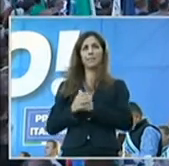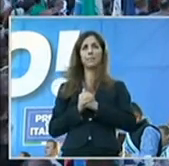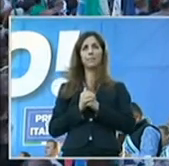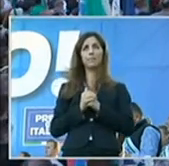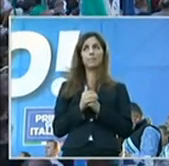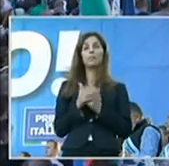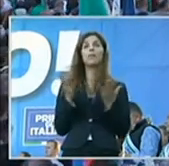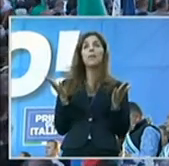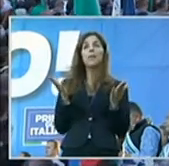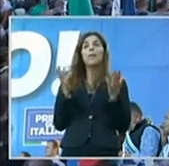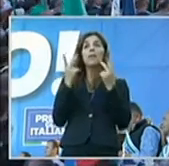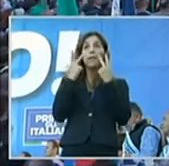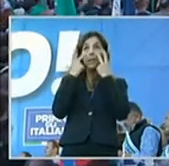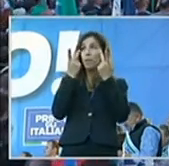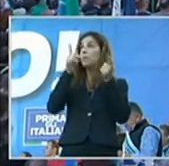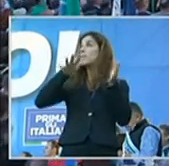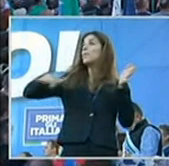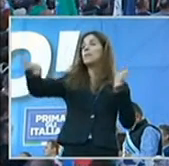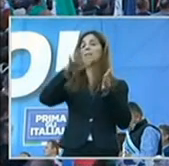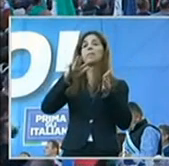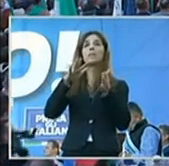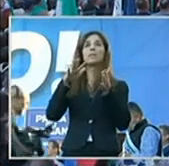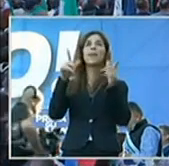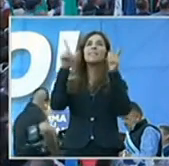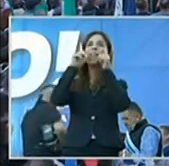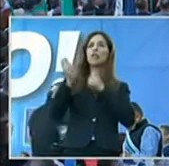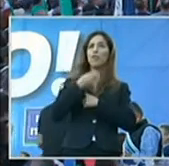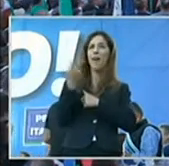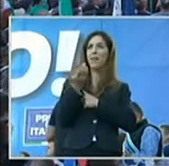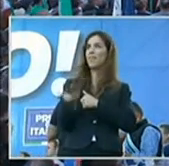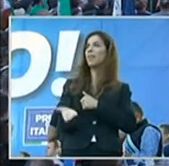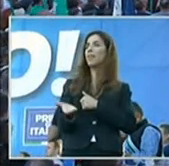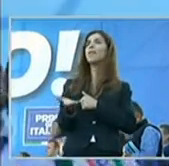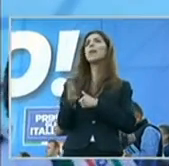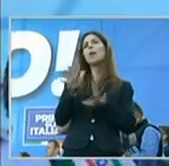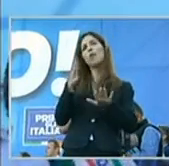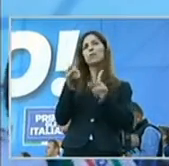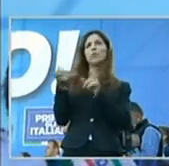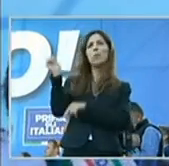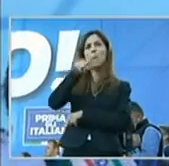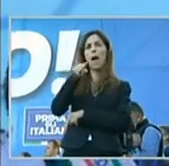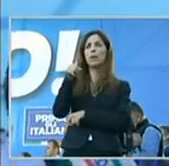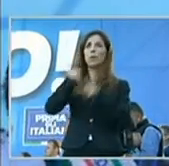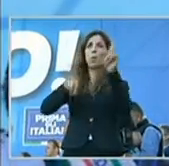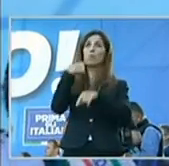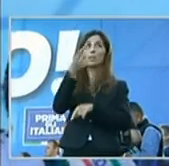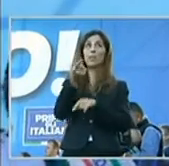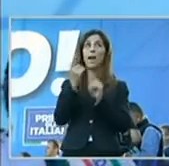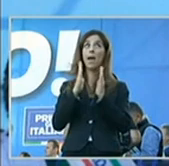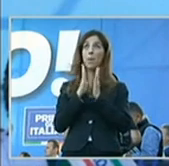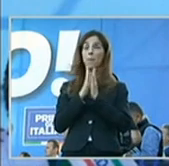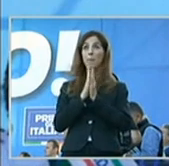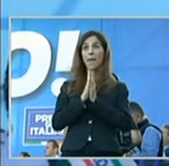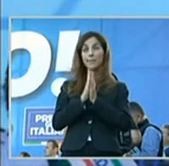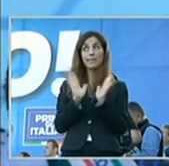E visto che siamo in San Giovanni e magari domani qualcuno dirà messa, come